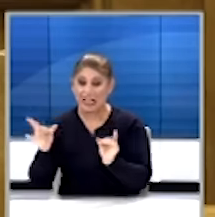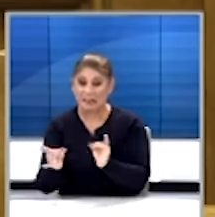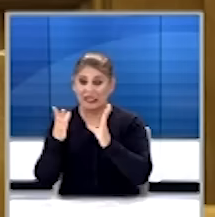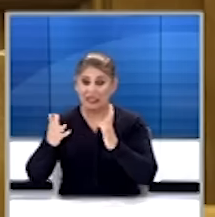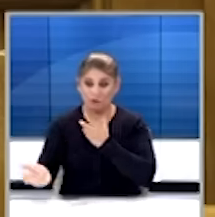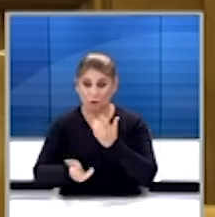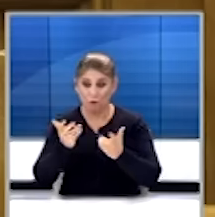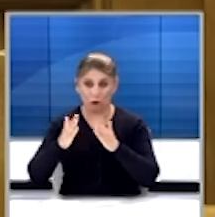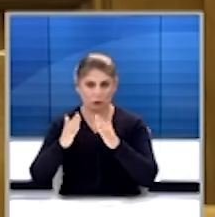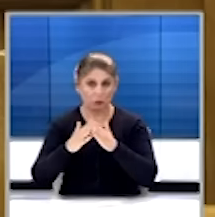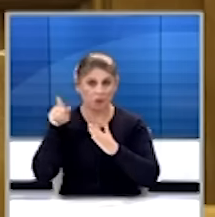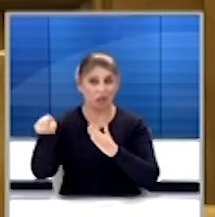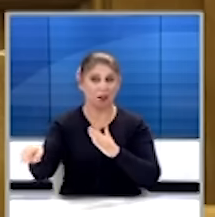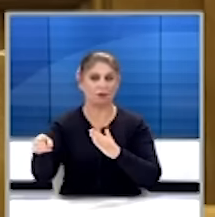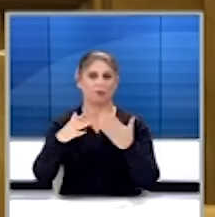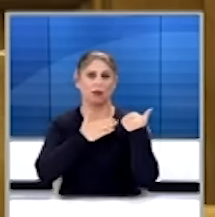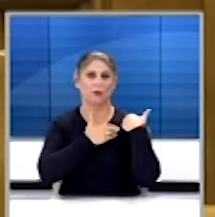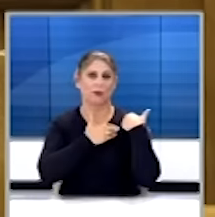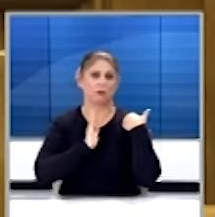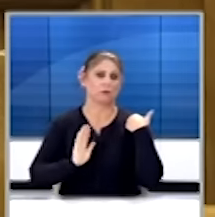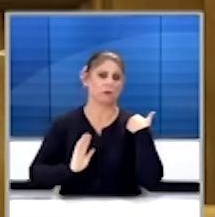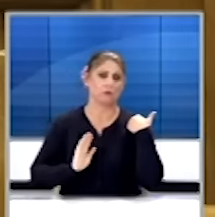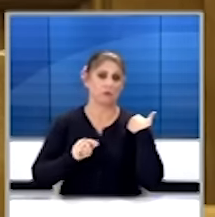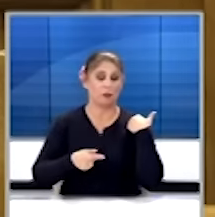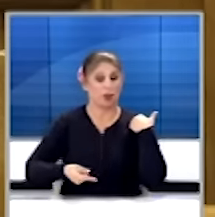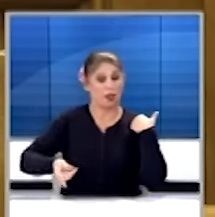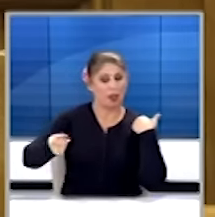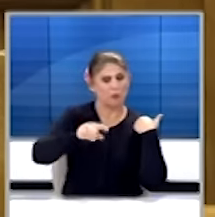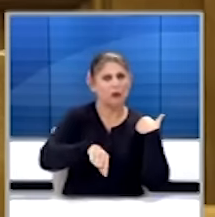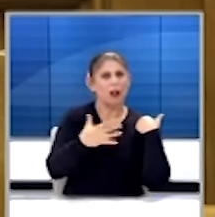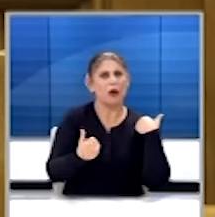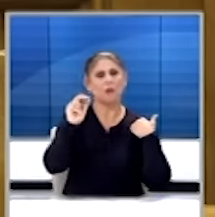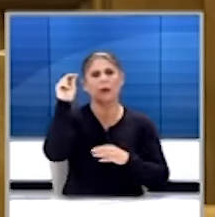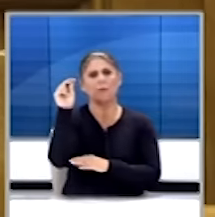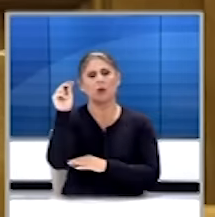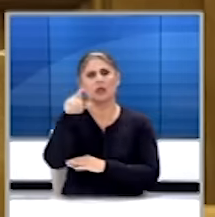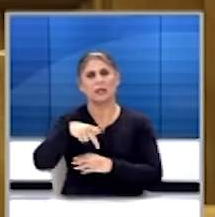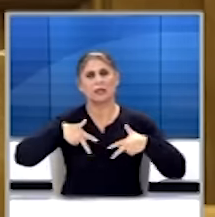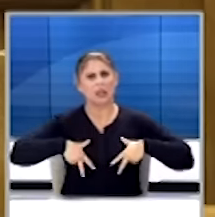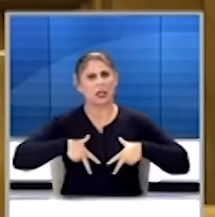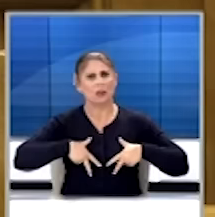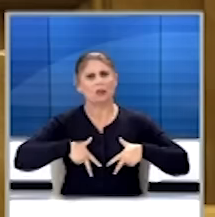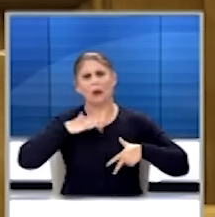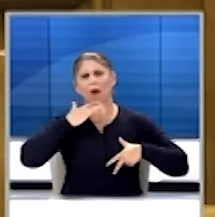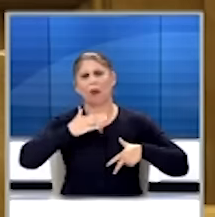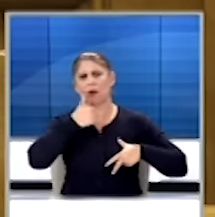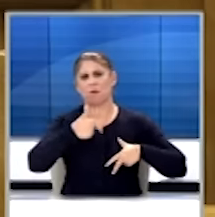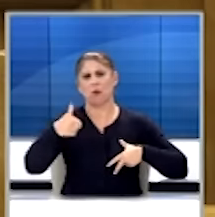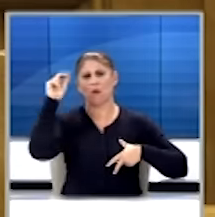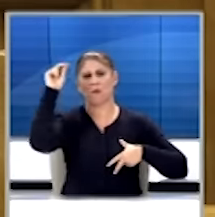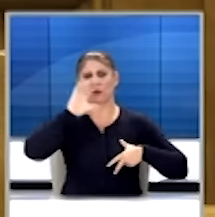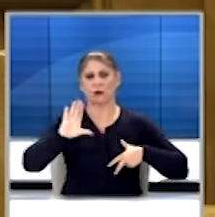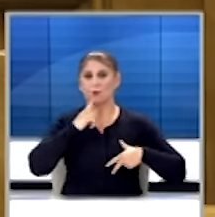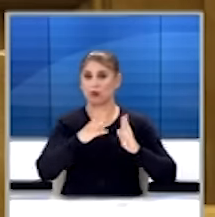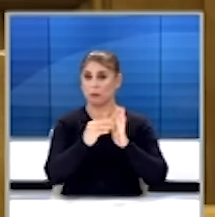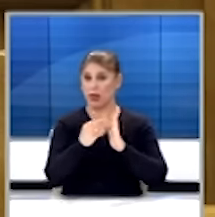σπίτια τους. Από την άλλη, έχουμε τις υποσχέσεις του κράτους που έχουν μείνει υποσχέσεις, όπως δείχνει και το παράδειγμα που